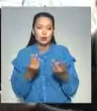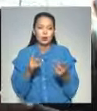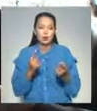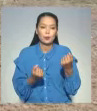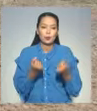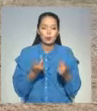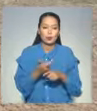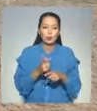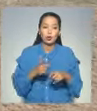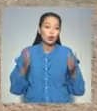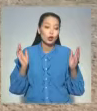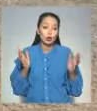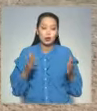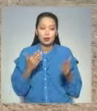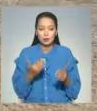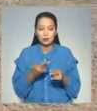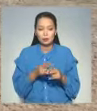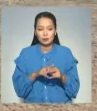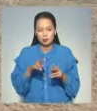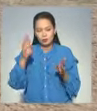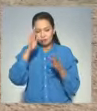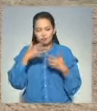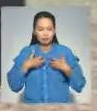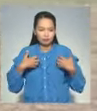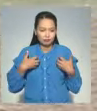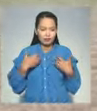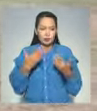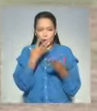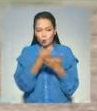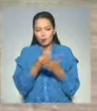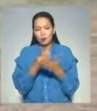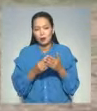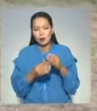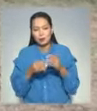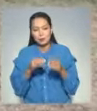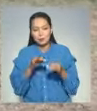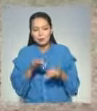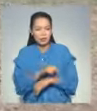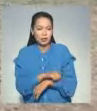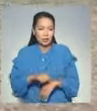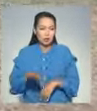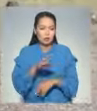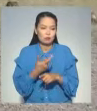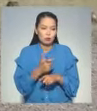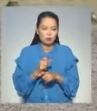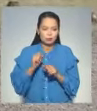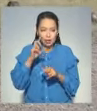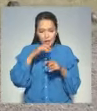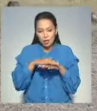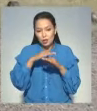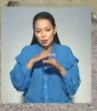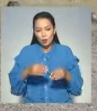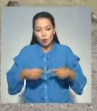көлік өте үлкен. Арыстан табиғатынан қатал, айбында. Өз жақындар мен территориясын өзге аңға бастырмайтын жануар. Еліміздің тыныштығы мен